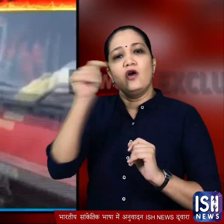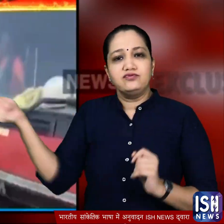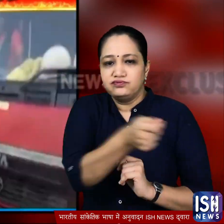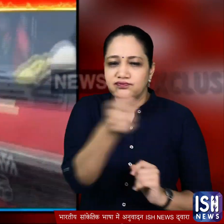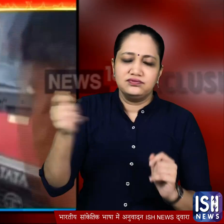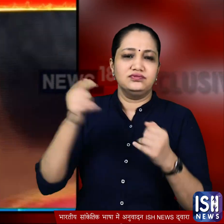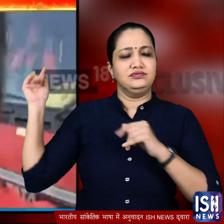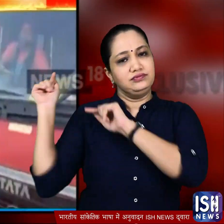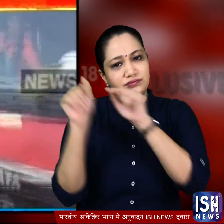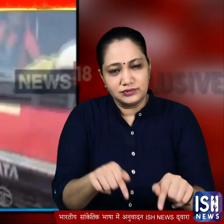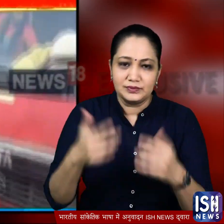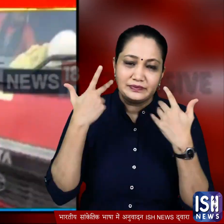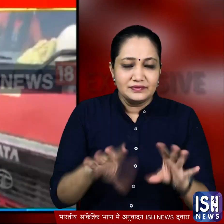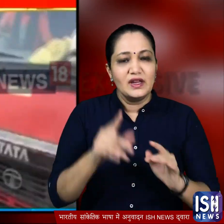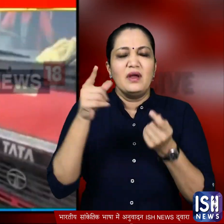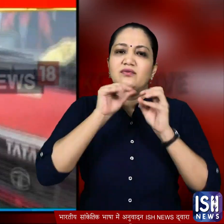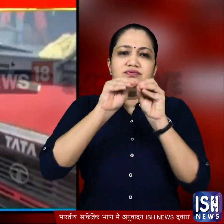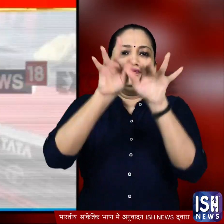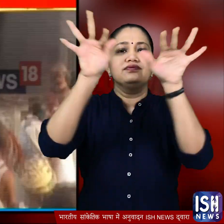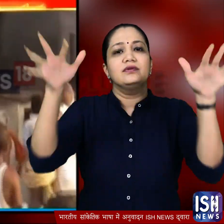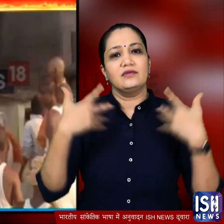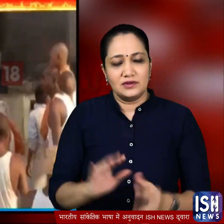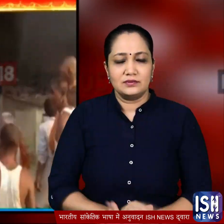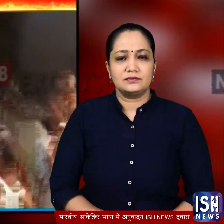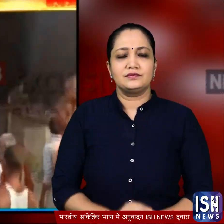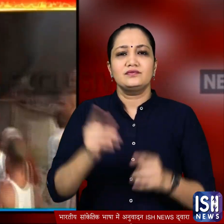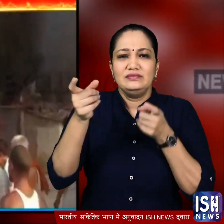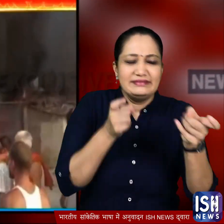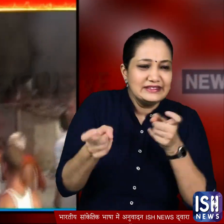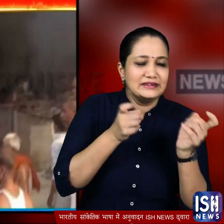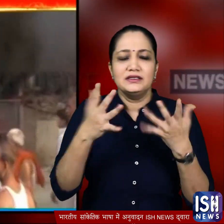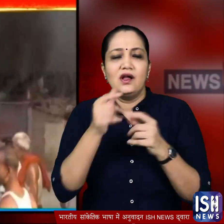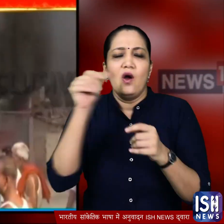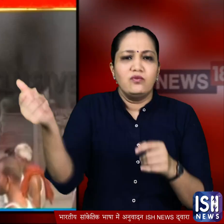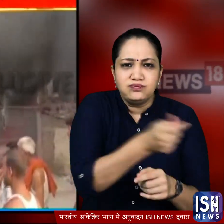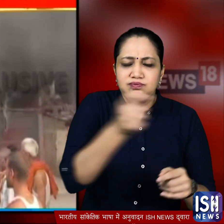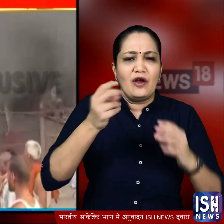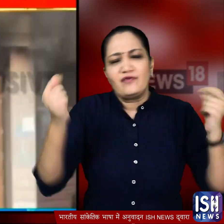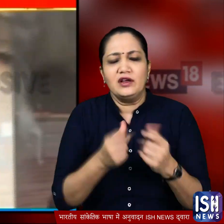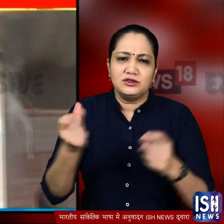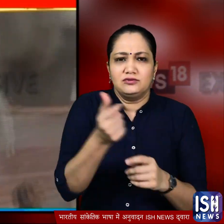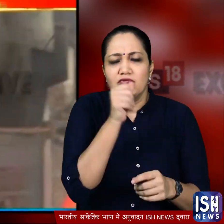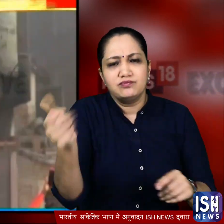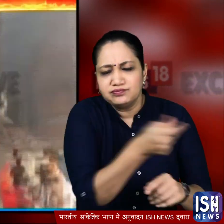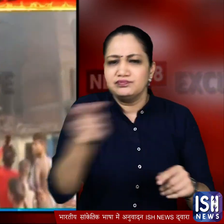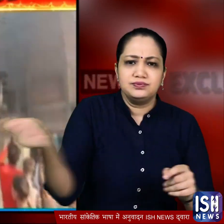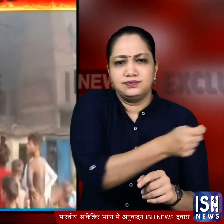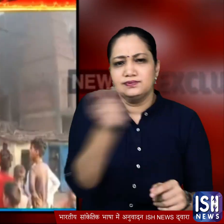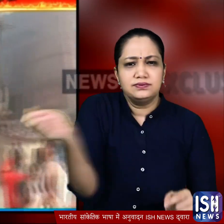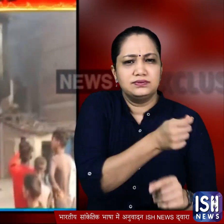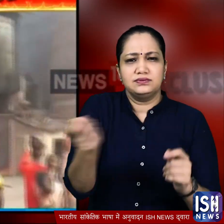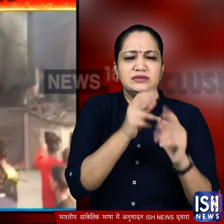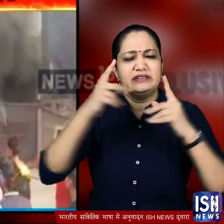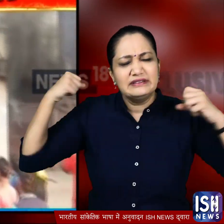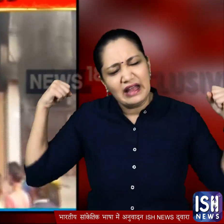दमकल कर्मी वहां पहुंचे, लेकिन तब तक आग काफी फैल चुकी थी। आग के नुकसान को रोकने के लिए दमकल कर्मी फुर्ती दिखाते हुए अपने काम में जुट